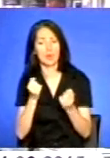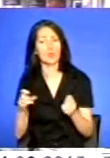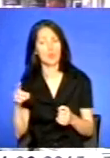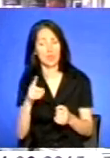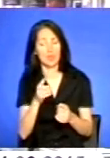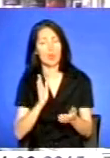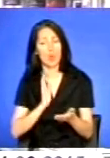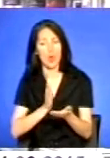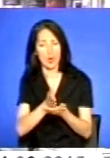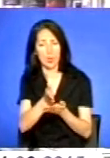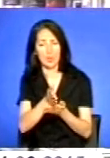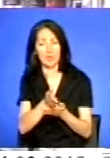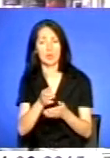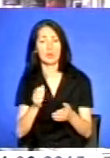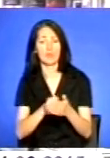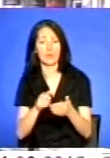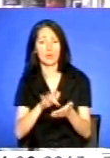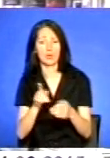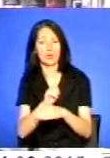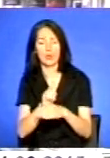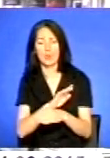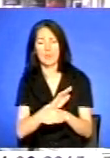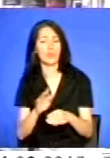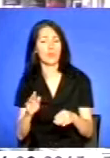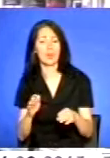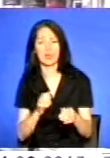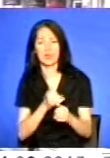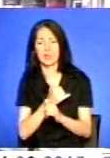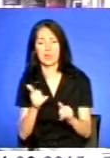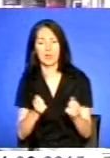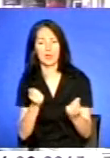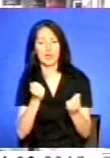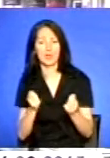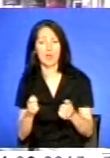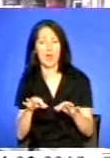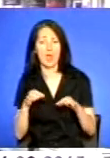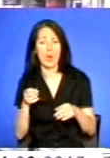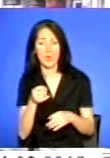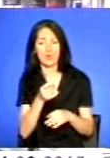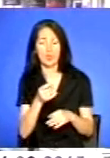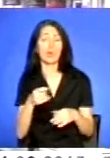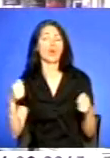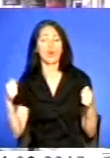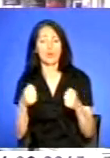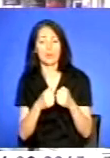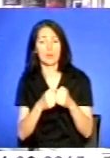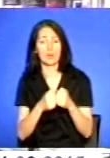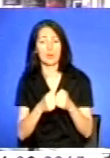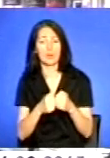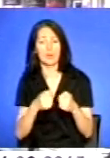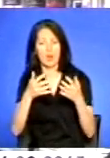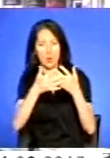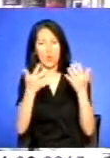рухаючись напрямком міста Тернопіль, не впорався з керуванням, допустив зіткнення з тросовим огородженням, після чого виїхав за